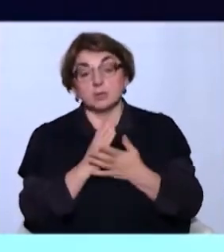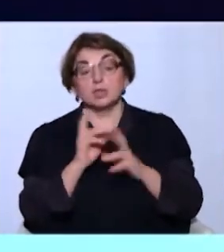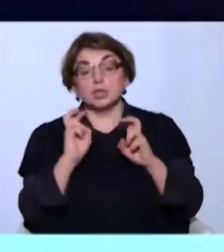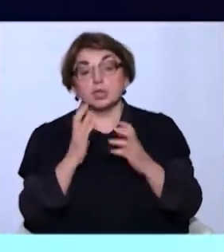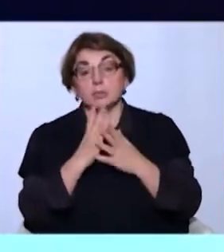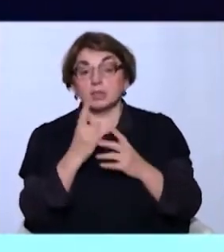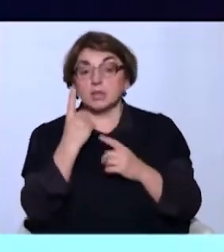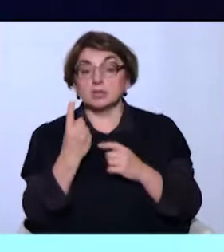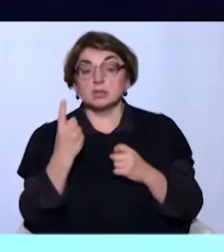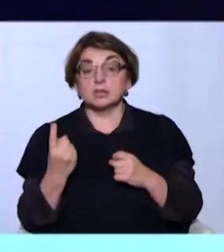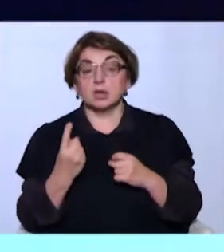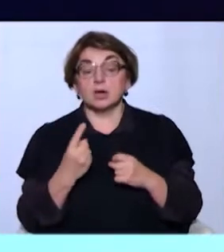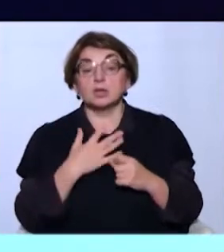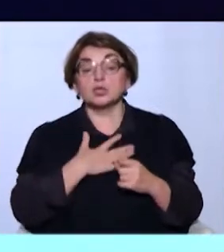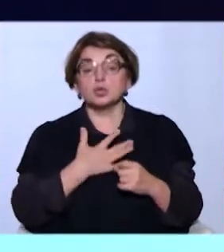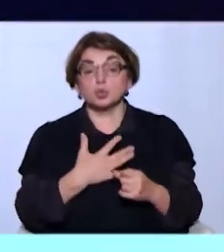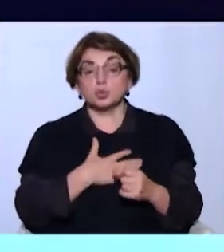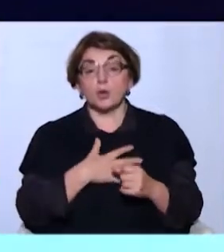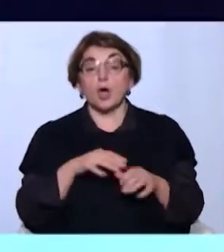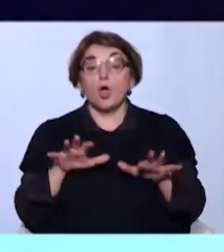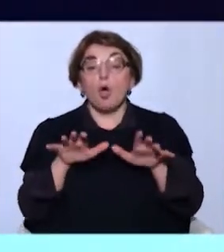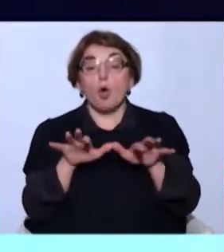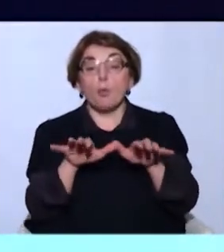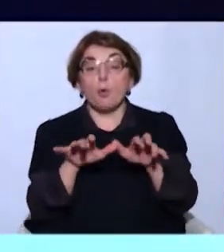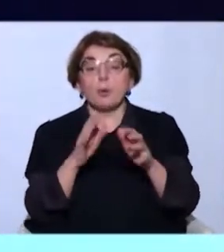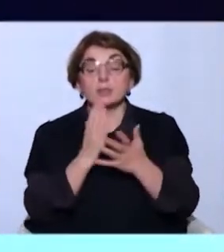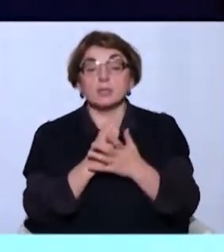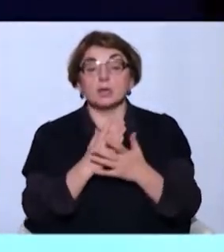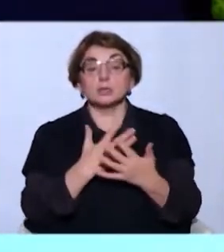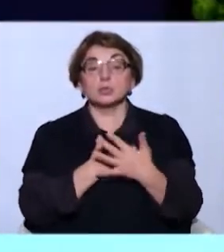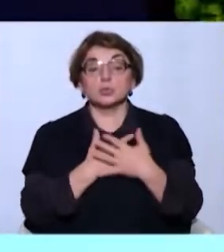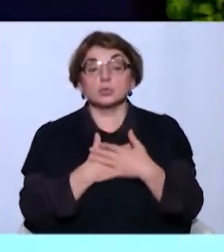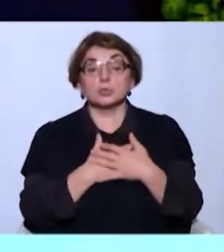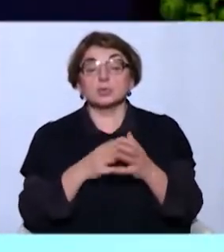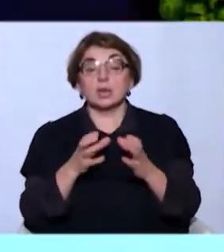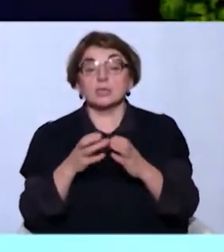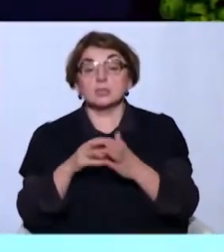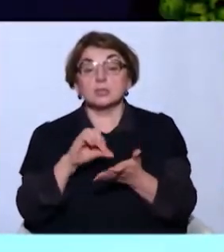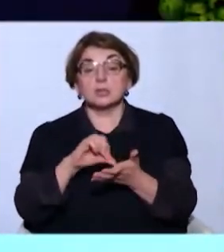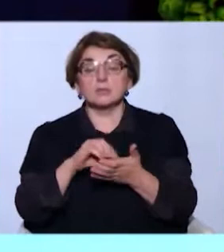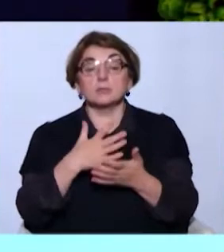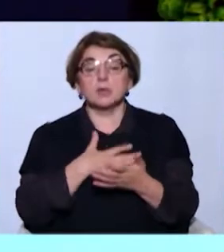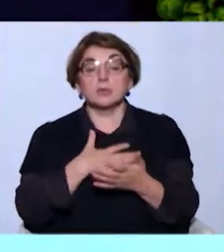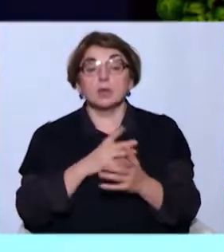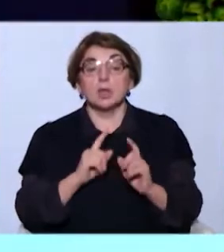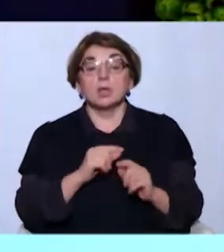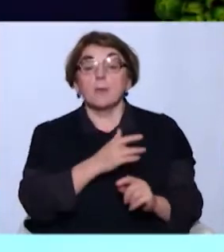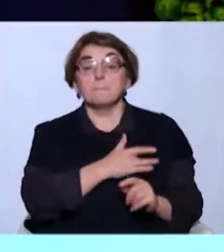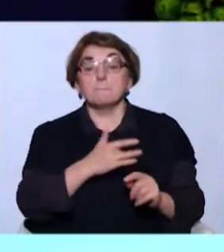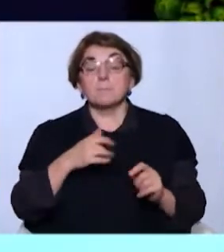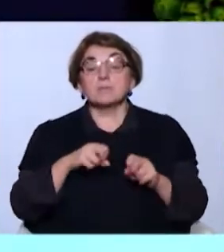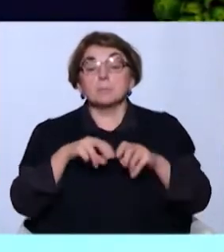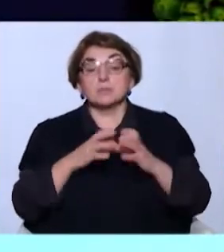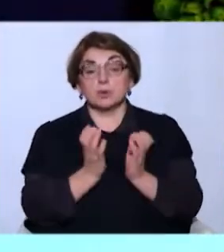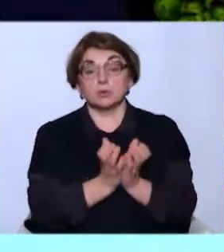შევჩერდები. ერთ-ერთი არის სუნთქვა. ობობები სუნთქავენ ობობასნაირთა კლასის წარმომადგენლები სუნთქავენ ფილტვის